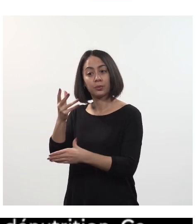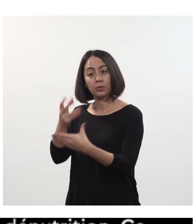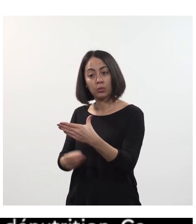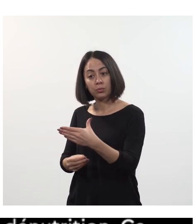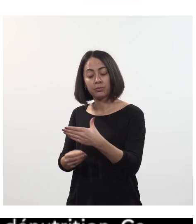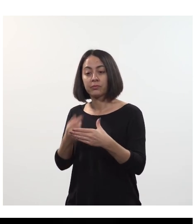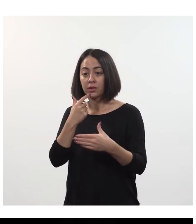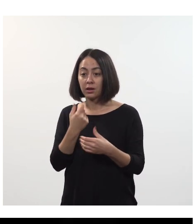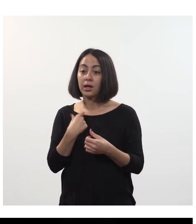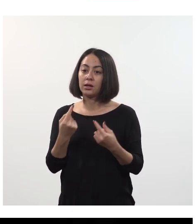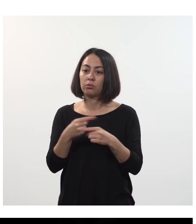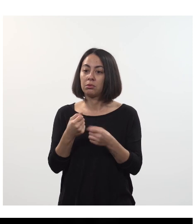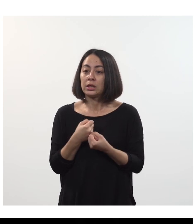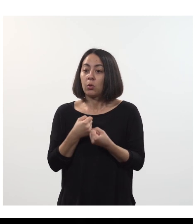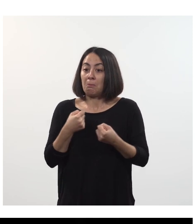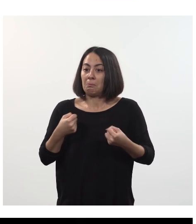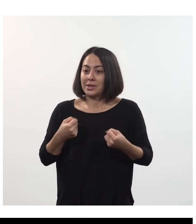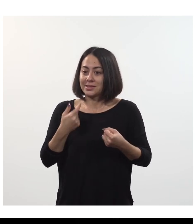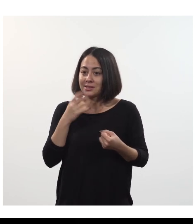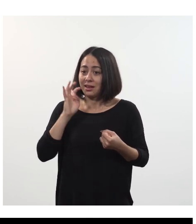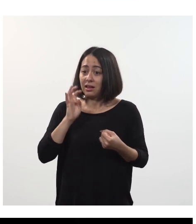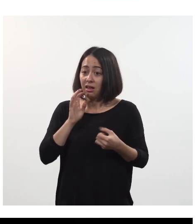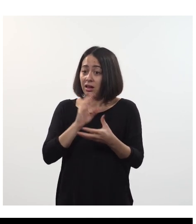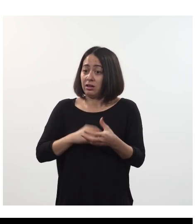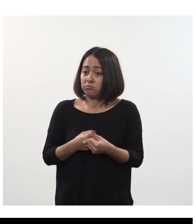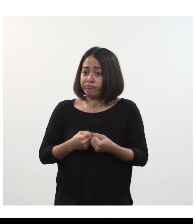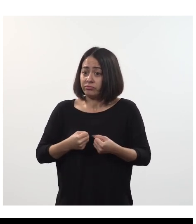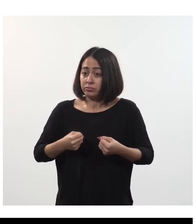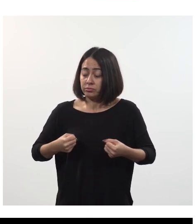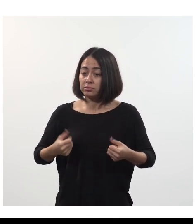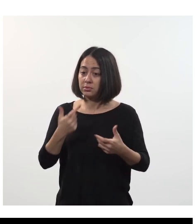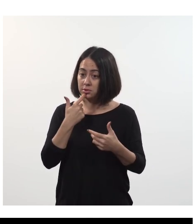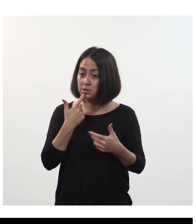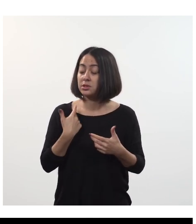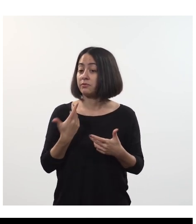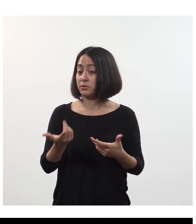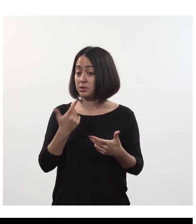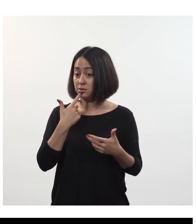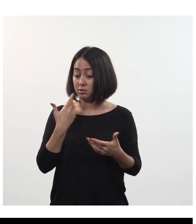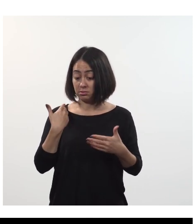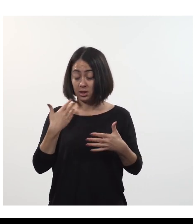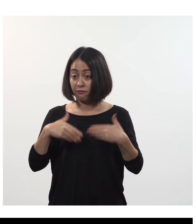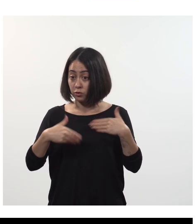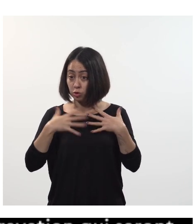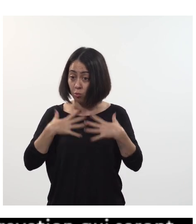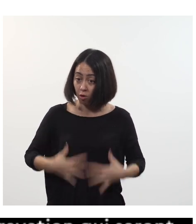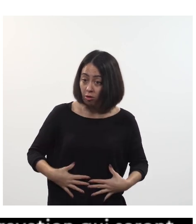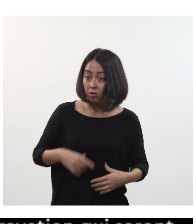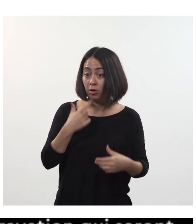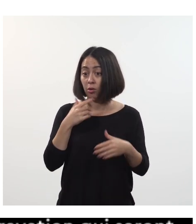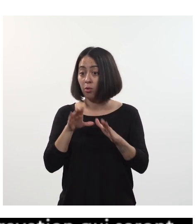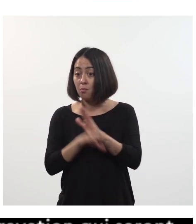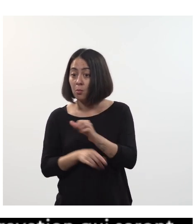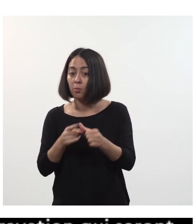sur l'obésité, et donc, bien sûr, les atteintes fonctionnelles, la fonction respiratoire, hein, et la liste, elle est non exhaustive.